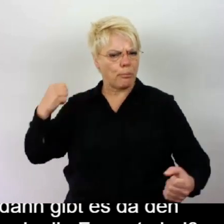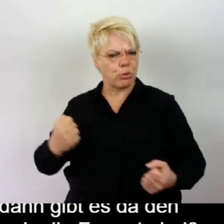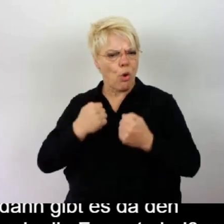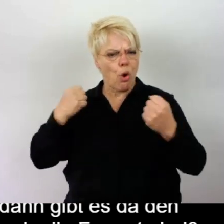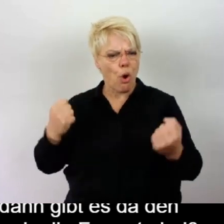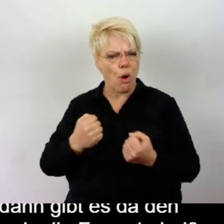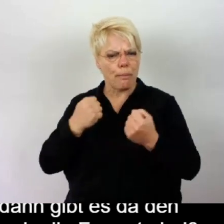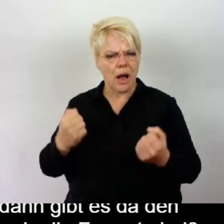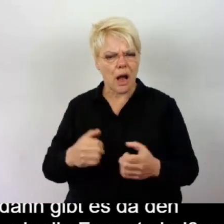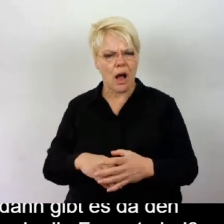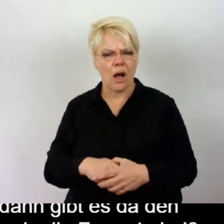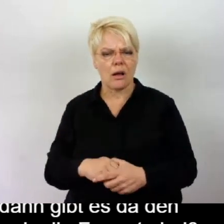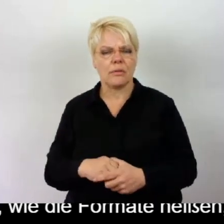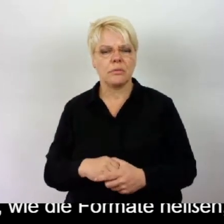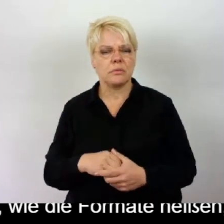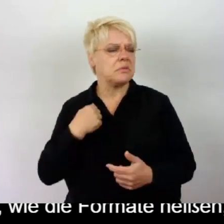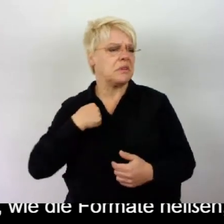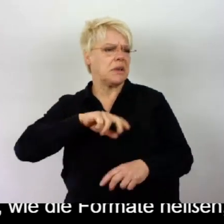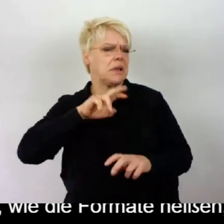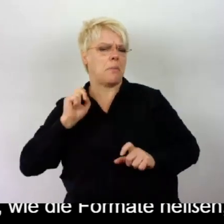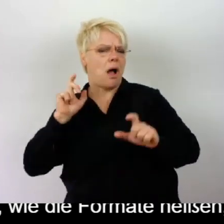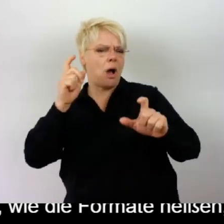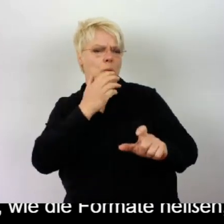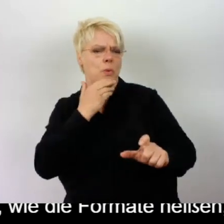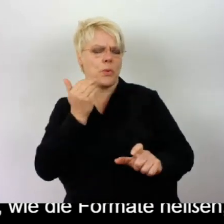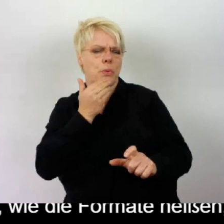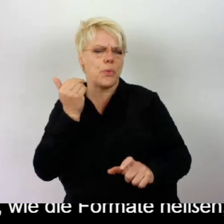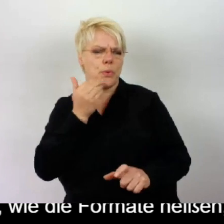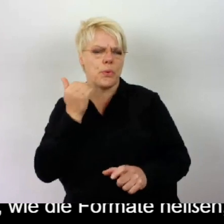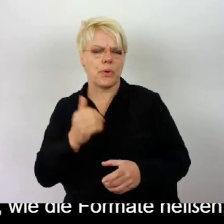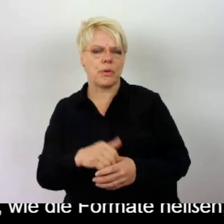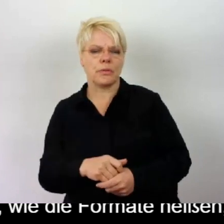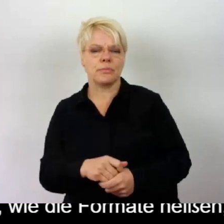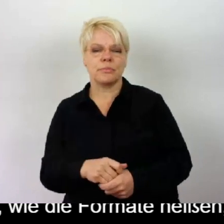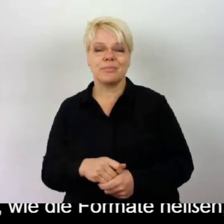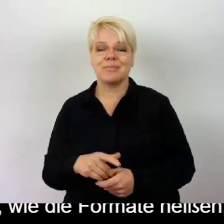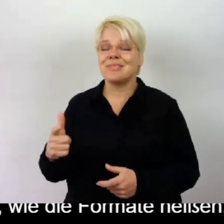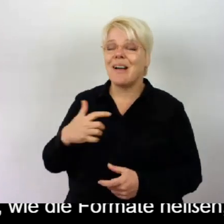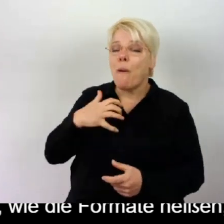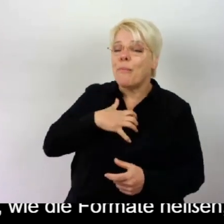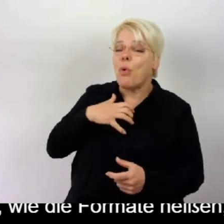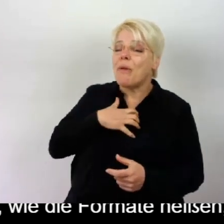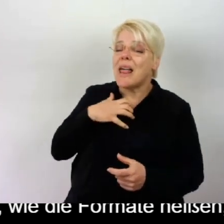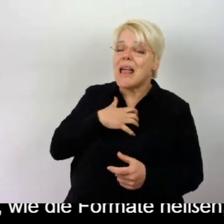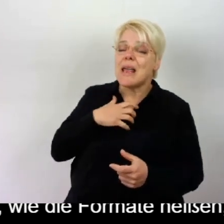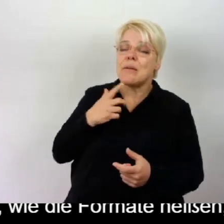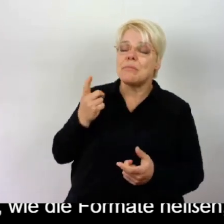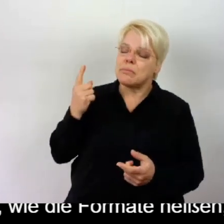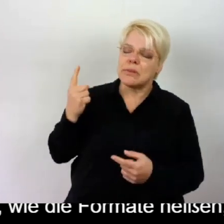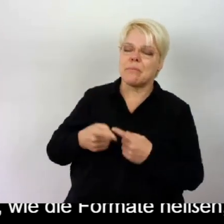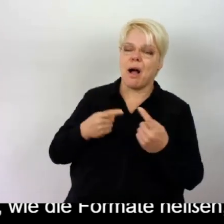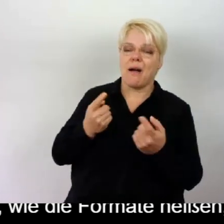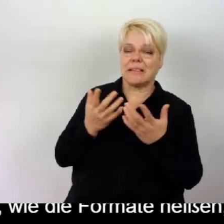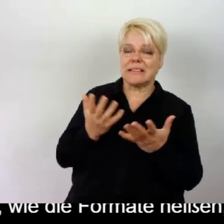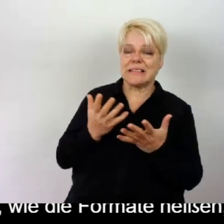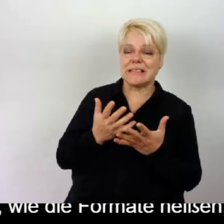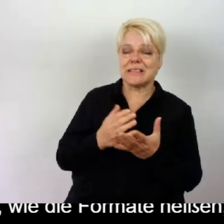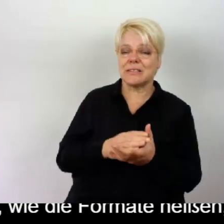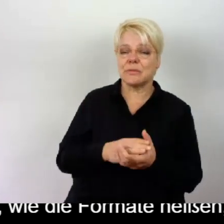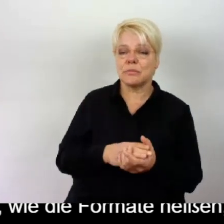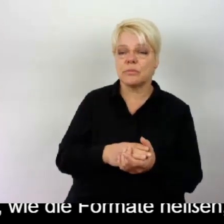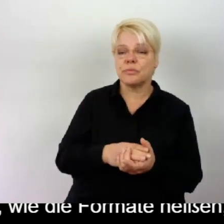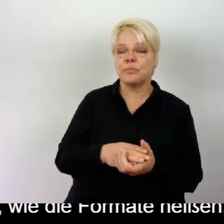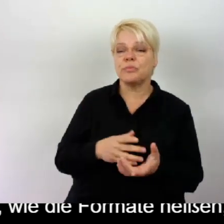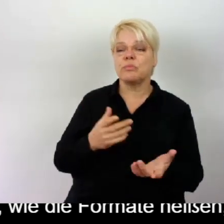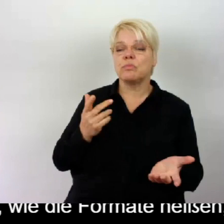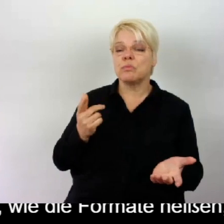in erster Linie um die Aufführung. Die war ja das Problem, also der gesamte Betrieb. Und die haben sich dann miteinander eben verständigt,